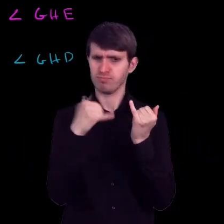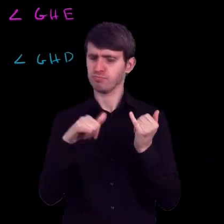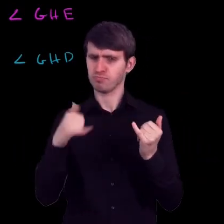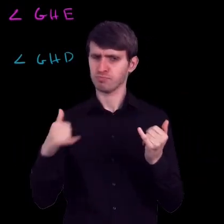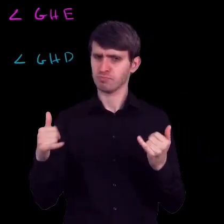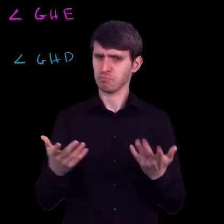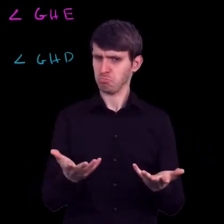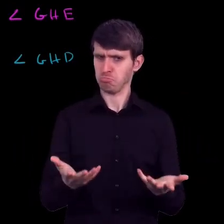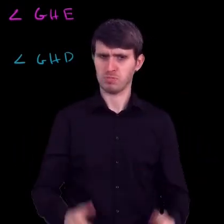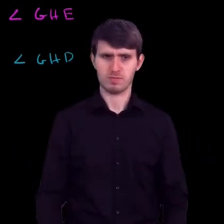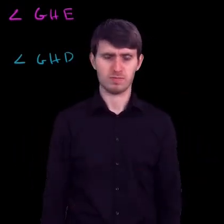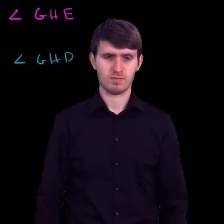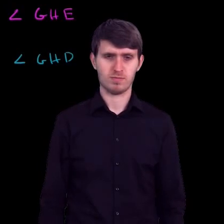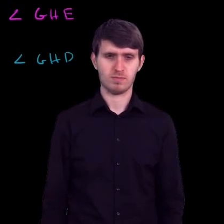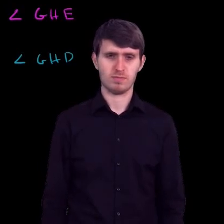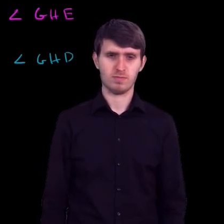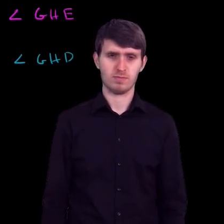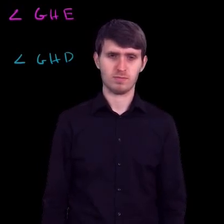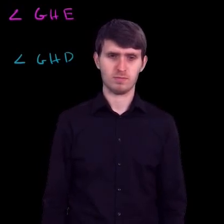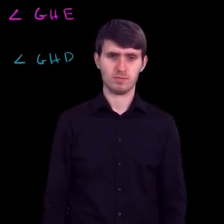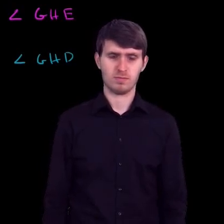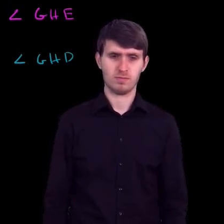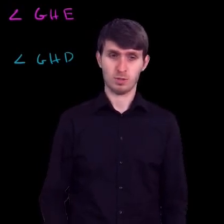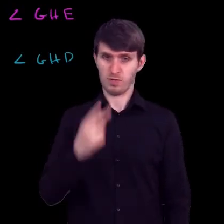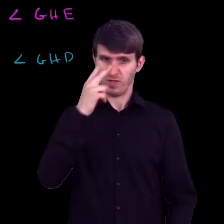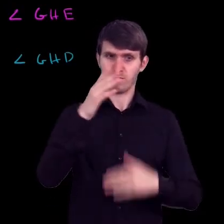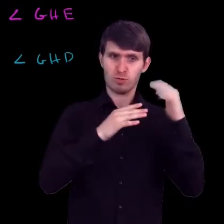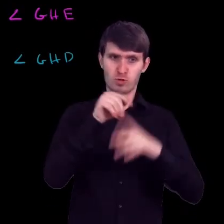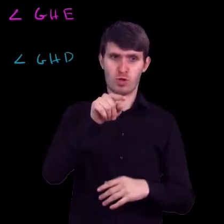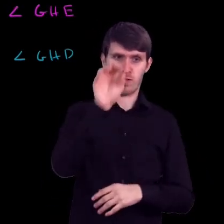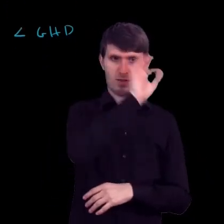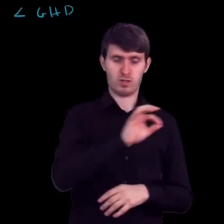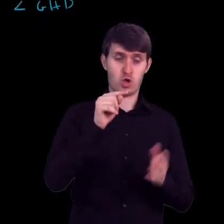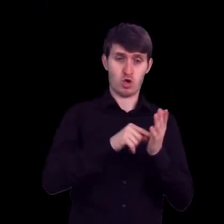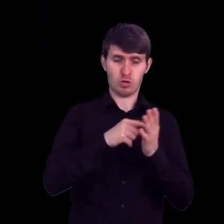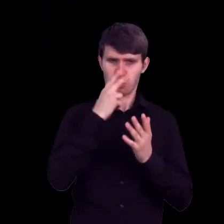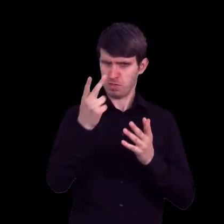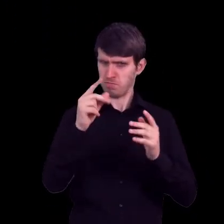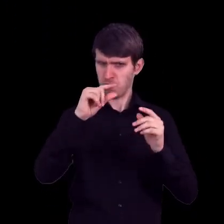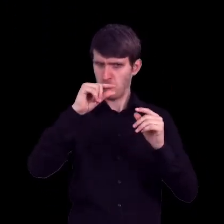Jedne są bardziej rozwarte, czyli szersze, a inne są węższe, tak jak na naszym rysunku.